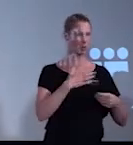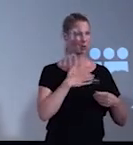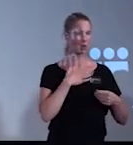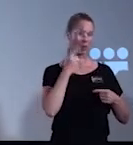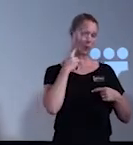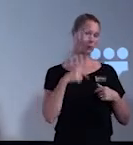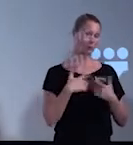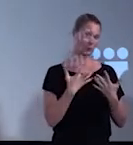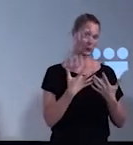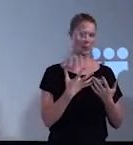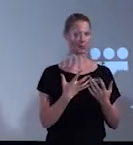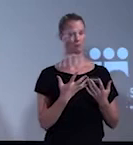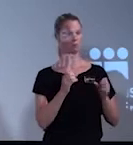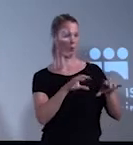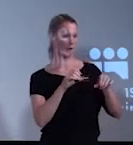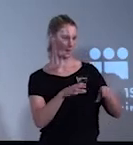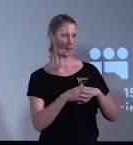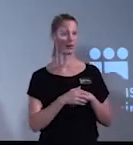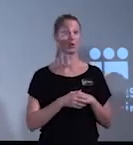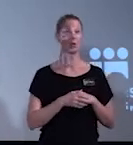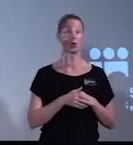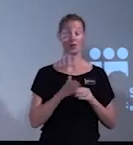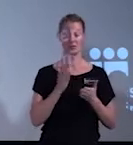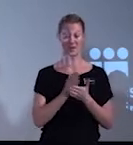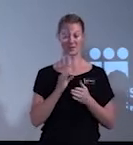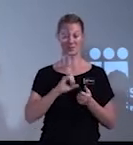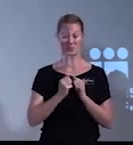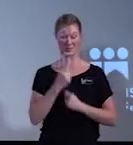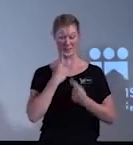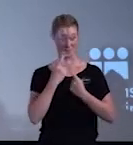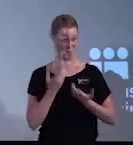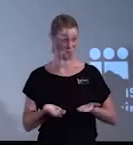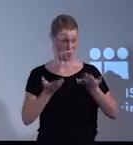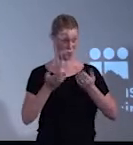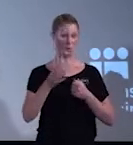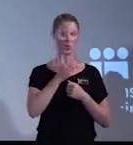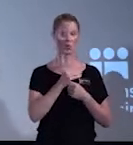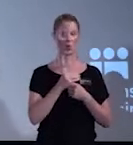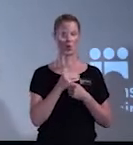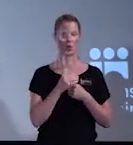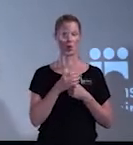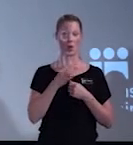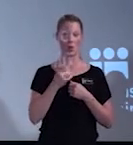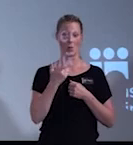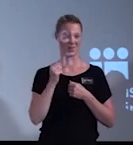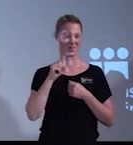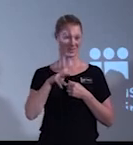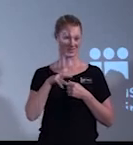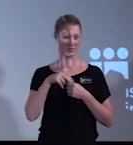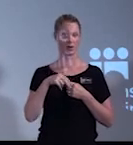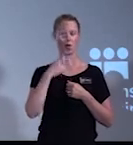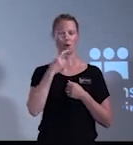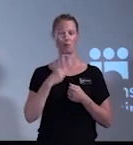att kulturen spelar roll. Alltså när jag hade det här säkerhetspolitiska samtalet i morse, då var Putin, han kör ju ett